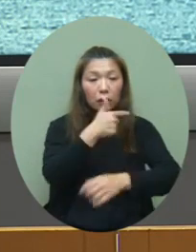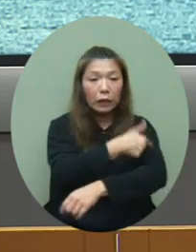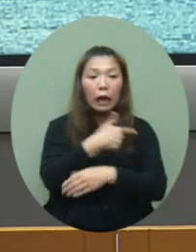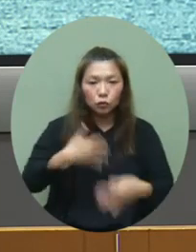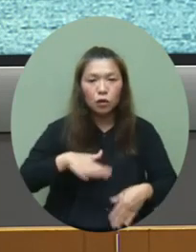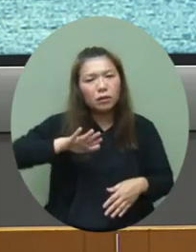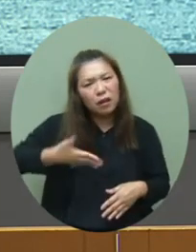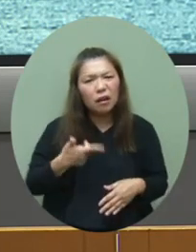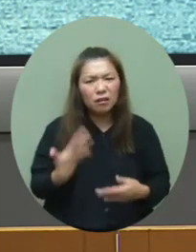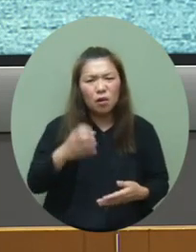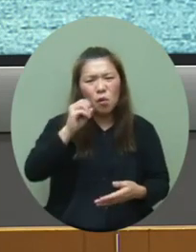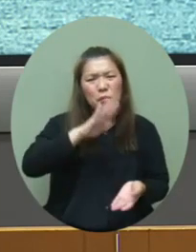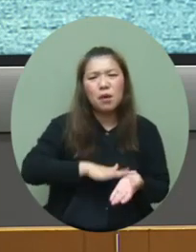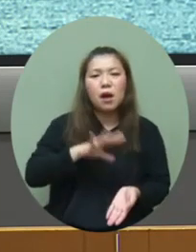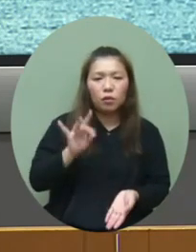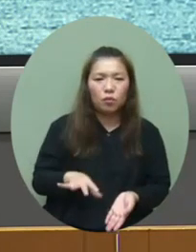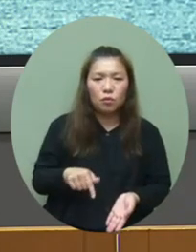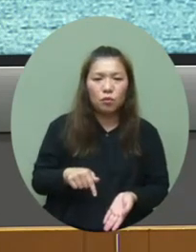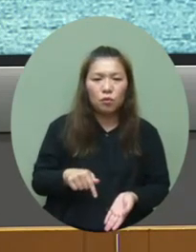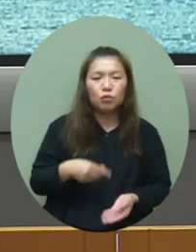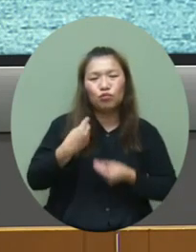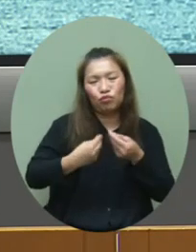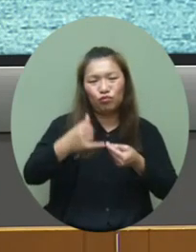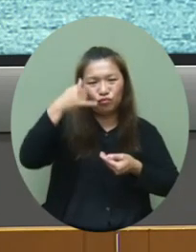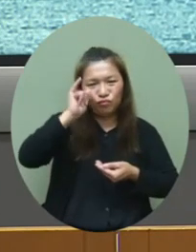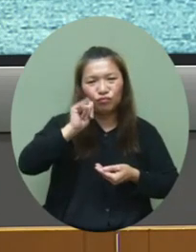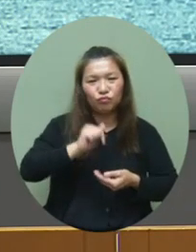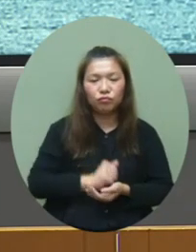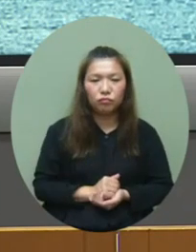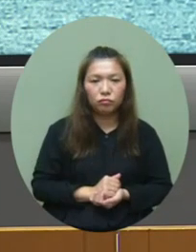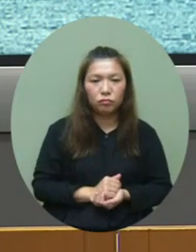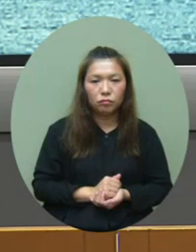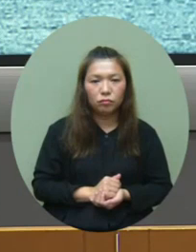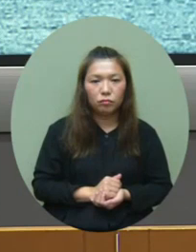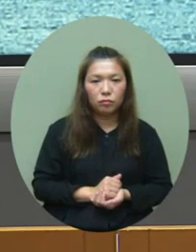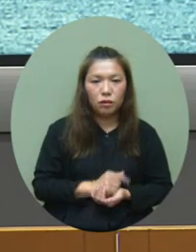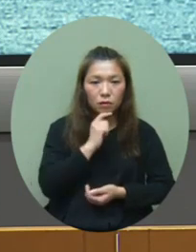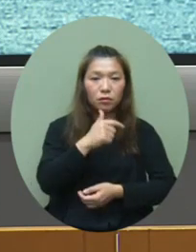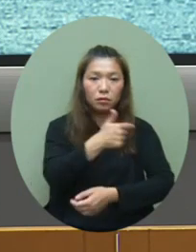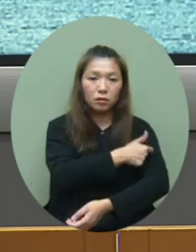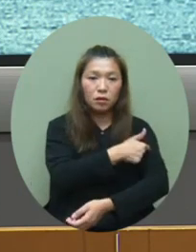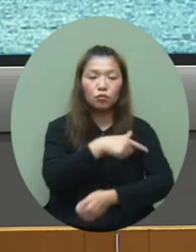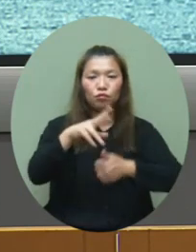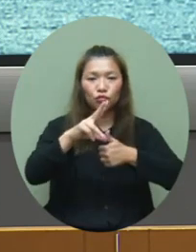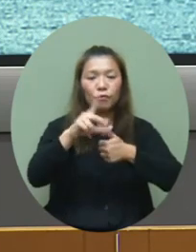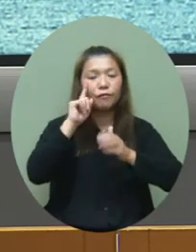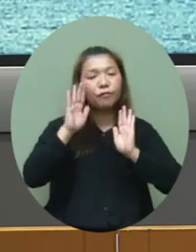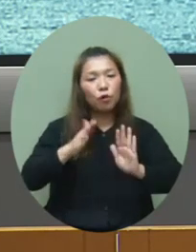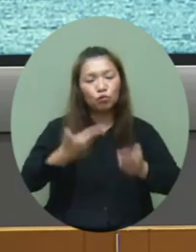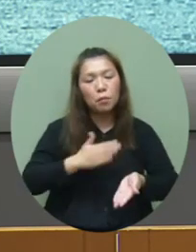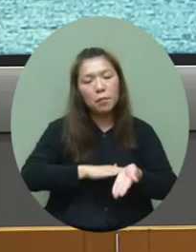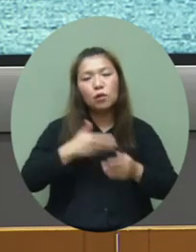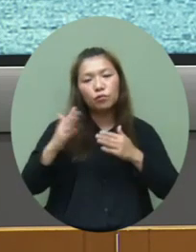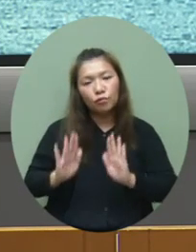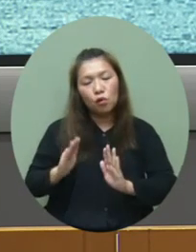針，但係因為而家 Omicron 都係即係傳播力好犀利啦，同埋其實打針主要都係防止個重症同